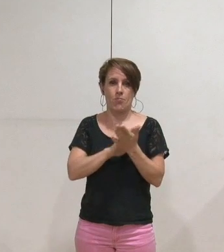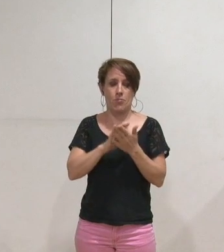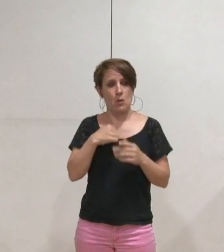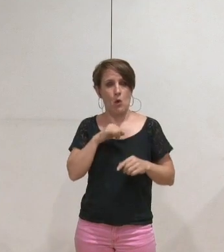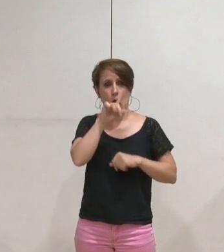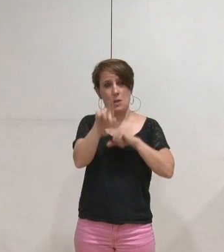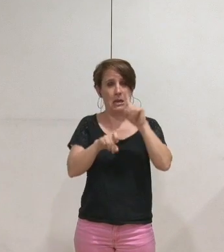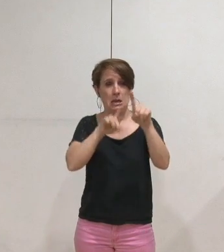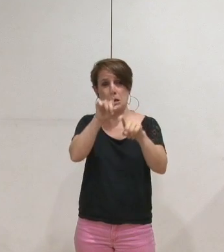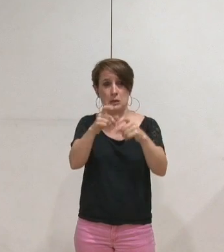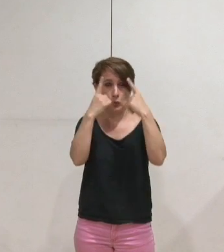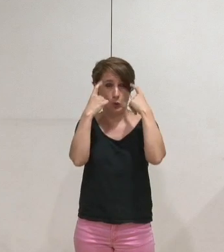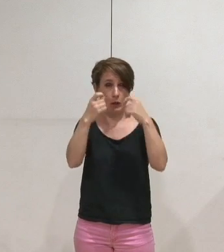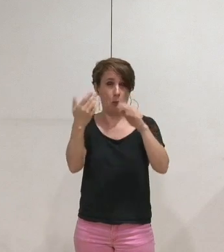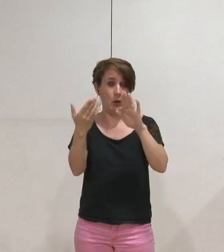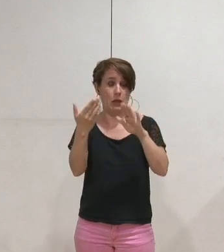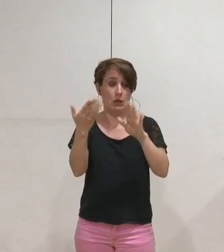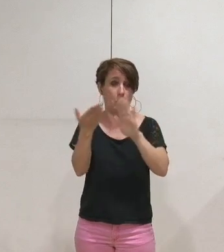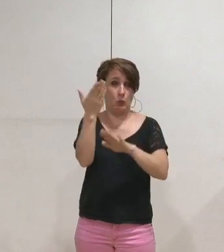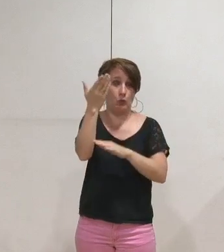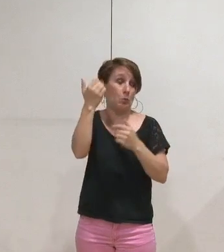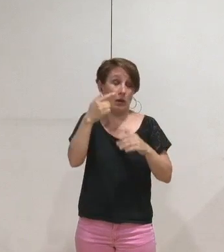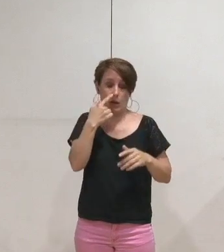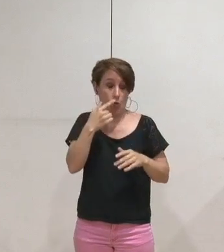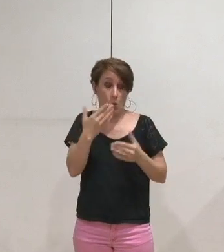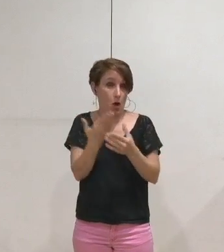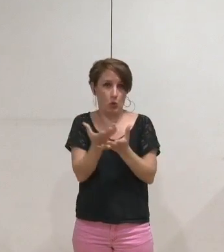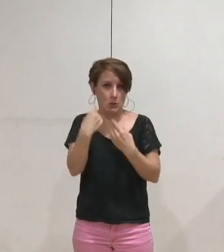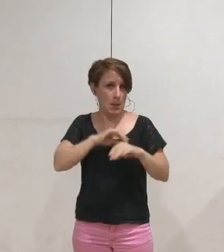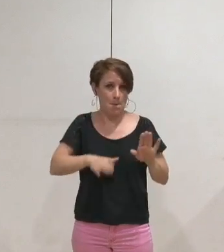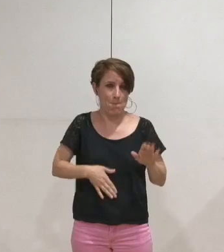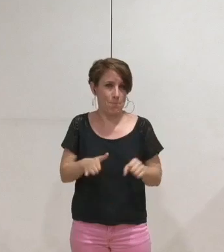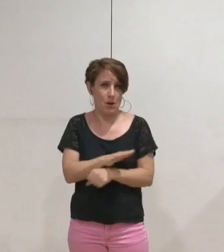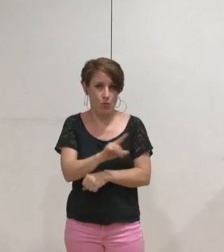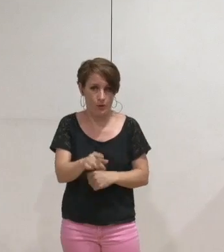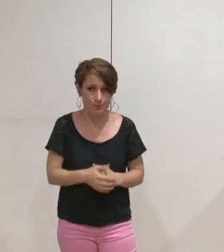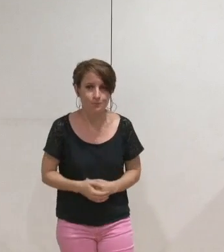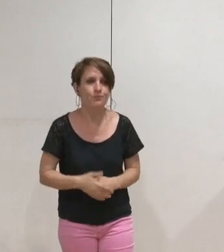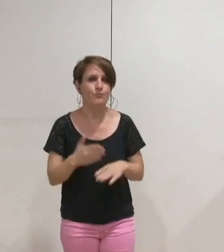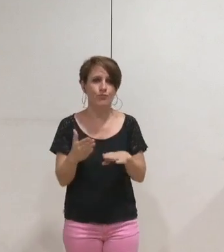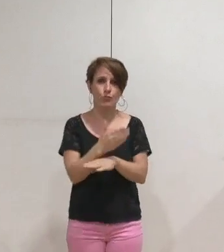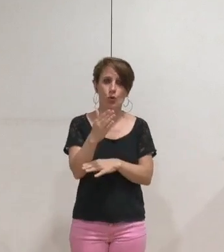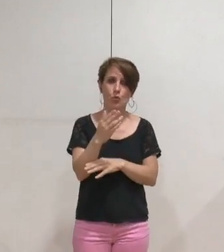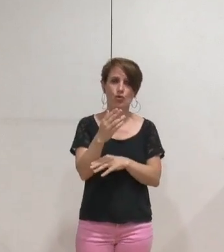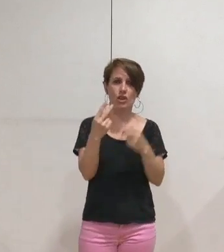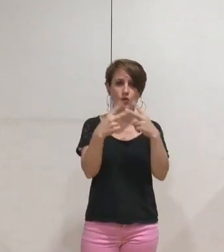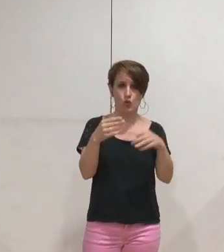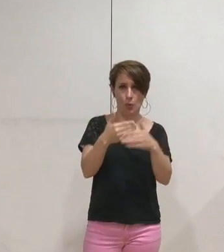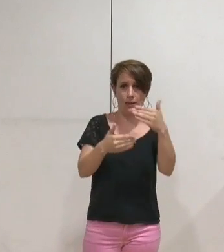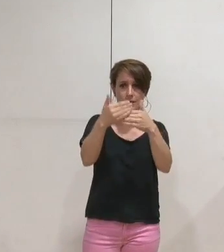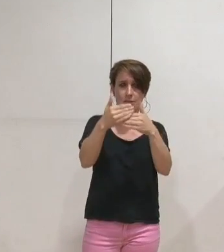questions mais j'ai pas suivi le dossier dans tous ces détails alors nous sommes sur un projet d'urbanisme qui démarre en 2009 un